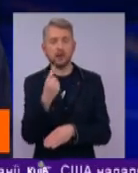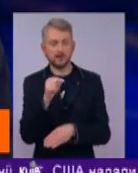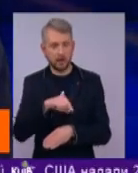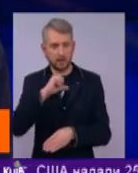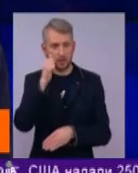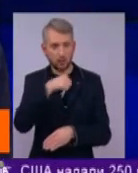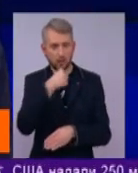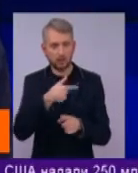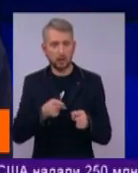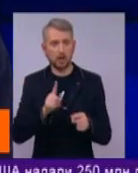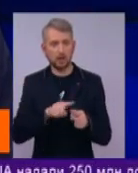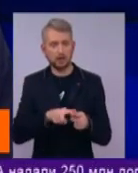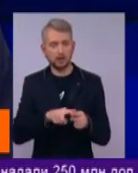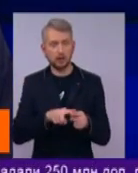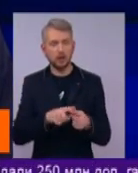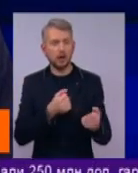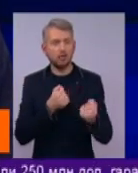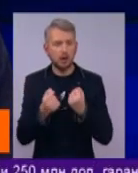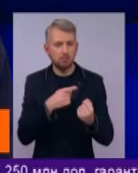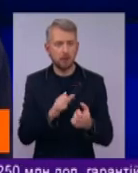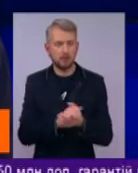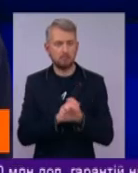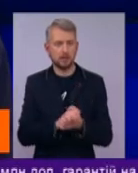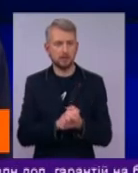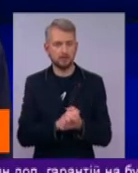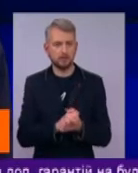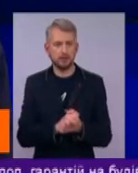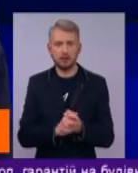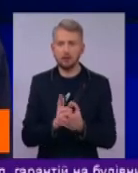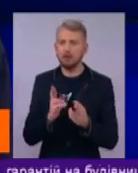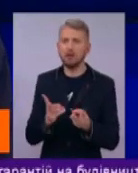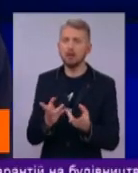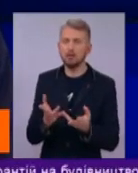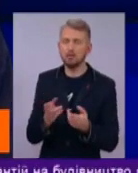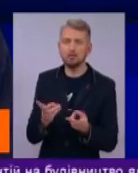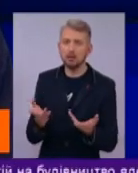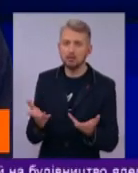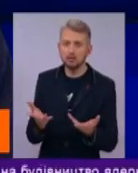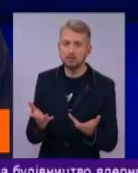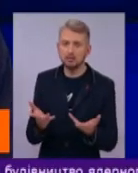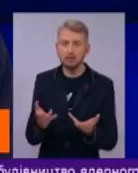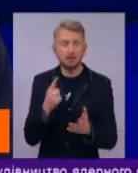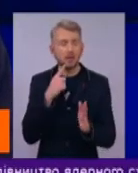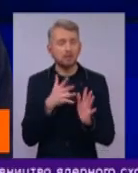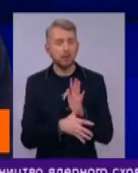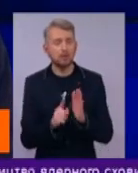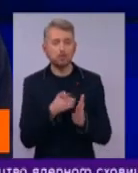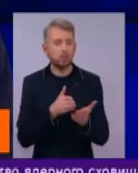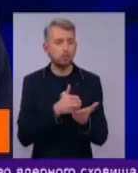год – это борьба за мир. Каким чином? Ну... Вот понимаете, что